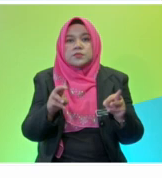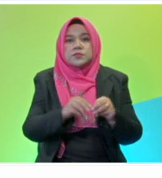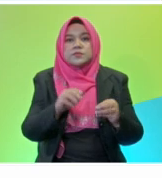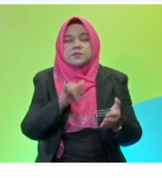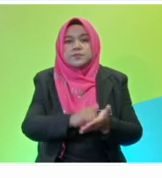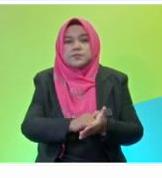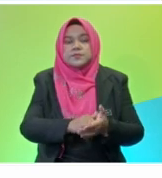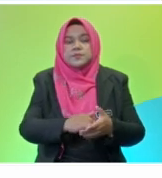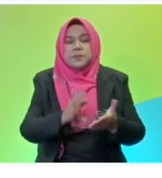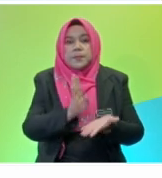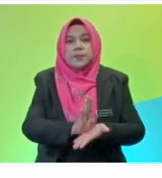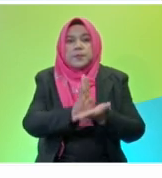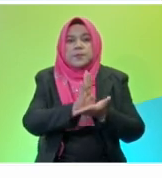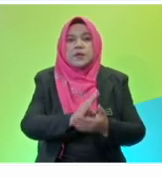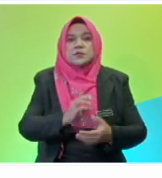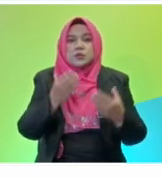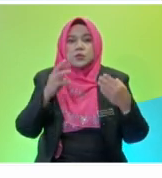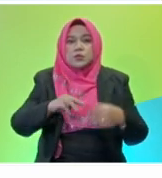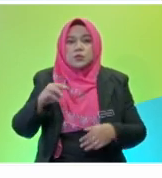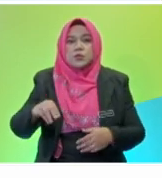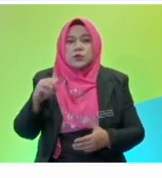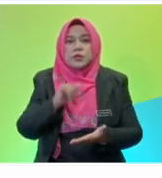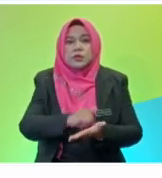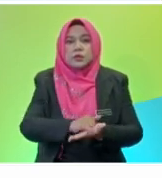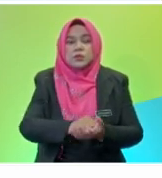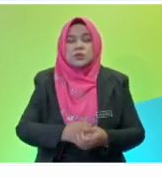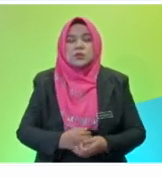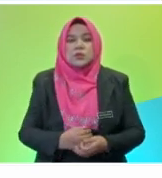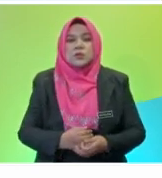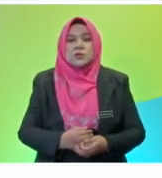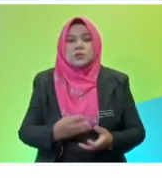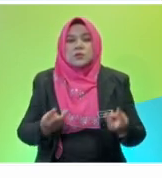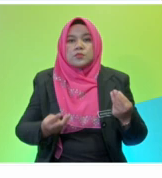awalnya kita bantu dia Mungkin dia dapat 5 mungkin